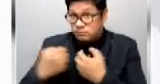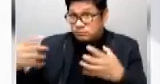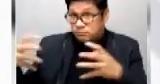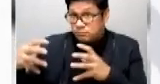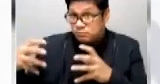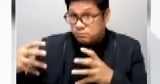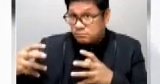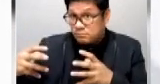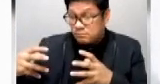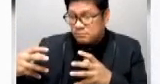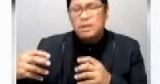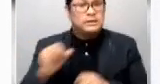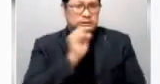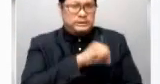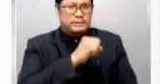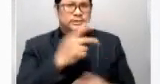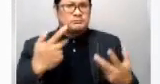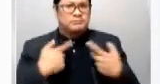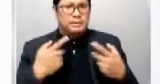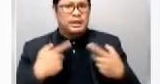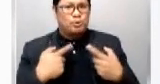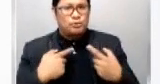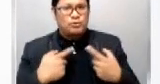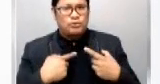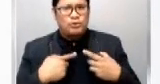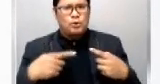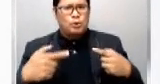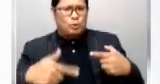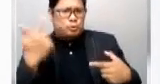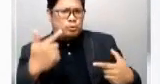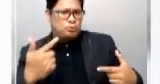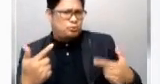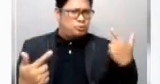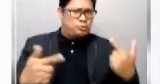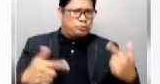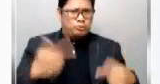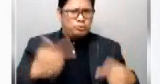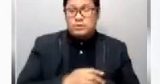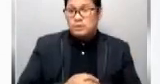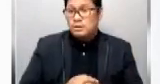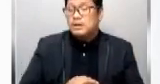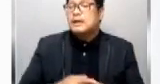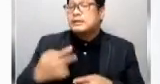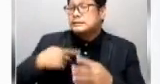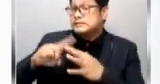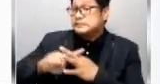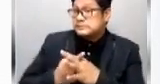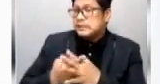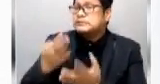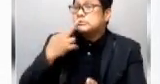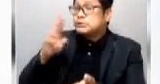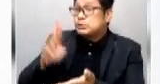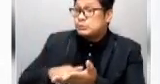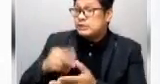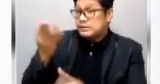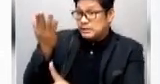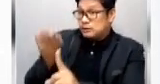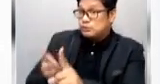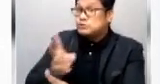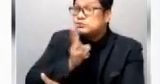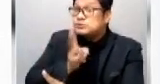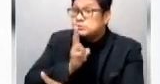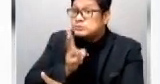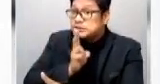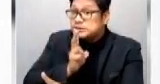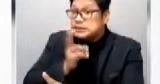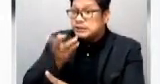Opo, nagkaroon po ng palitan po ng putok po. Nag-ugat po ito sa mga report na ito pong mga suspects, ito pong mga taong